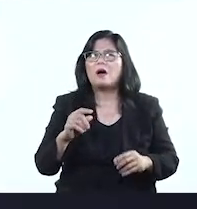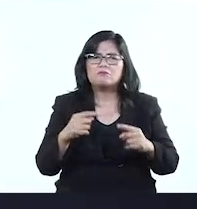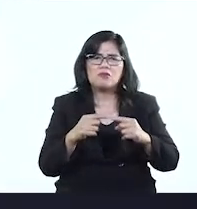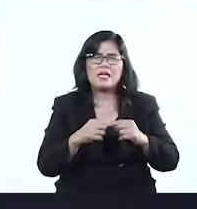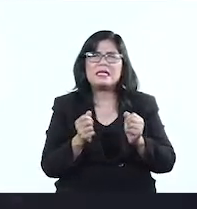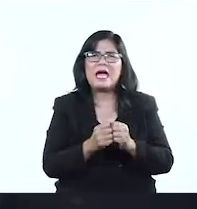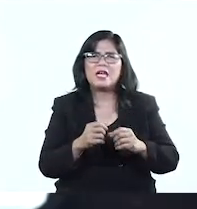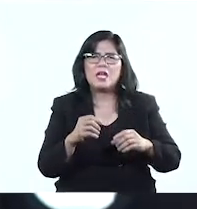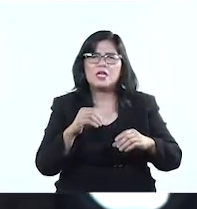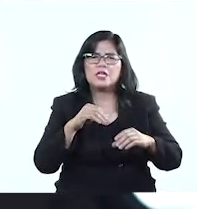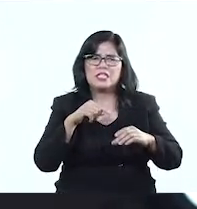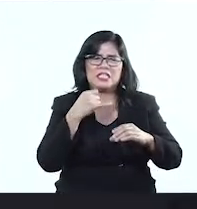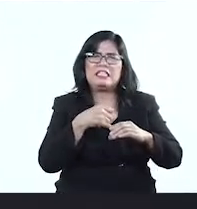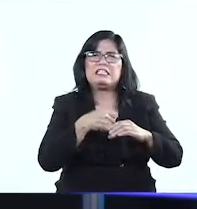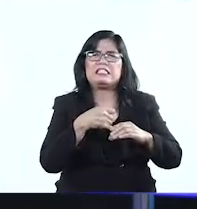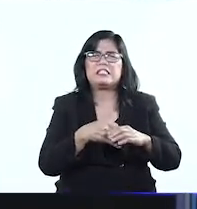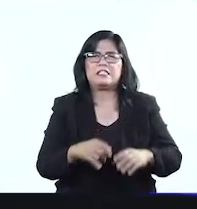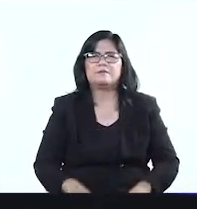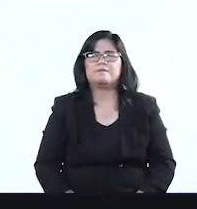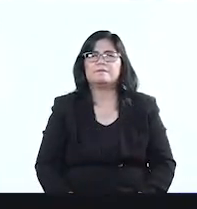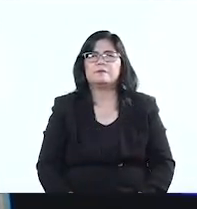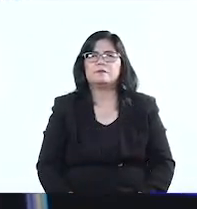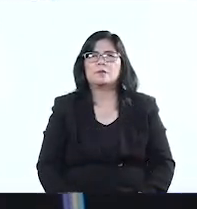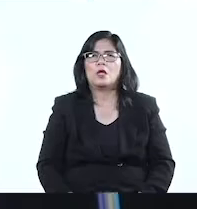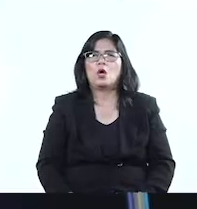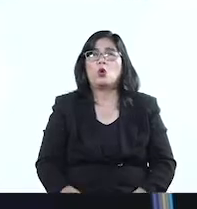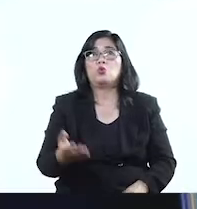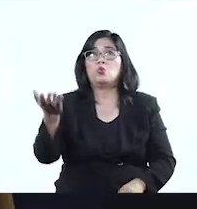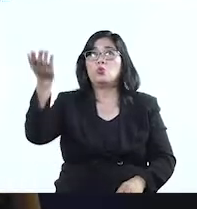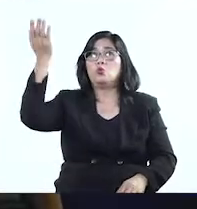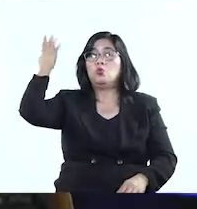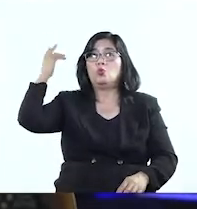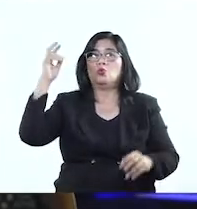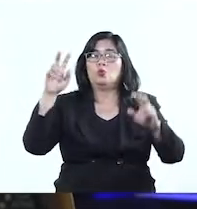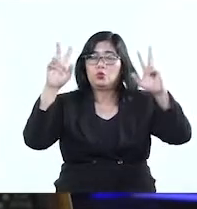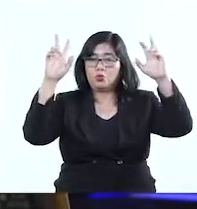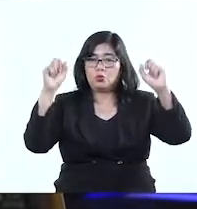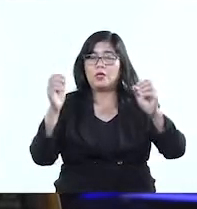beda sama zaman dulu berita-berita resmi itu judul dan isi